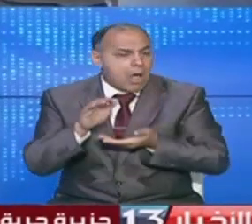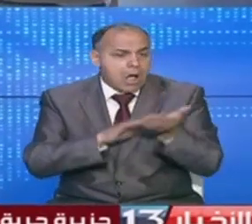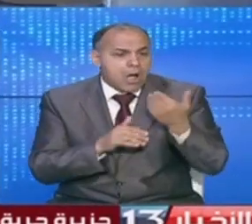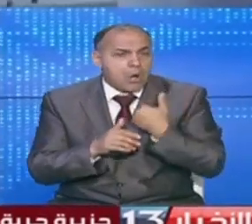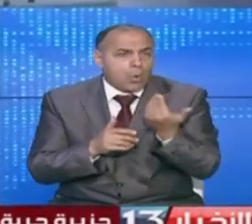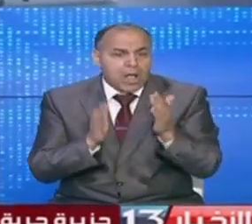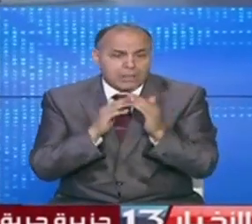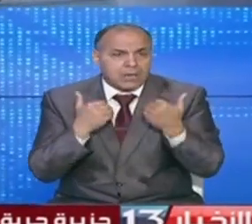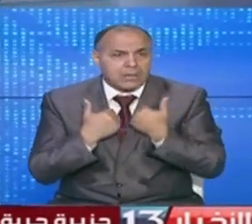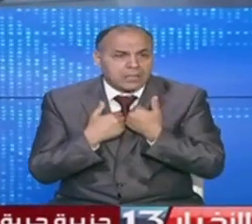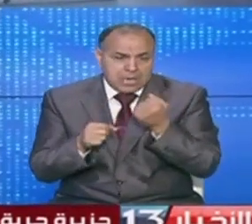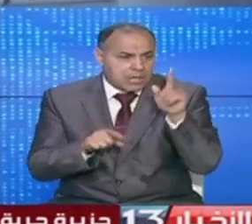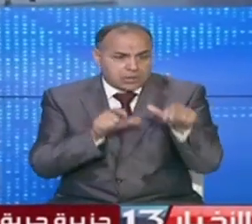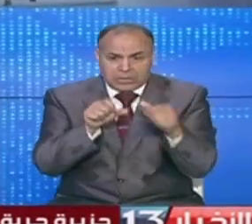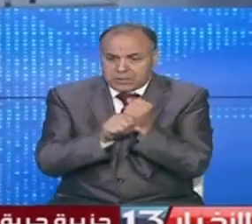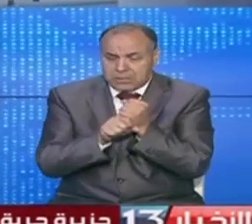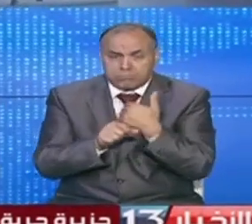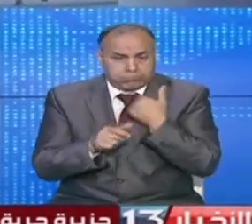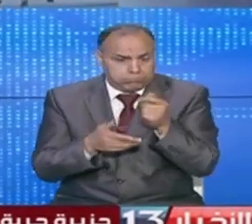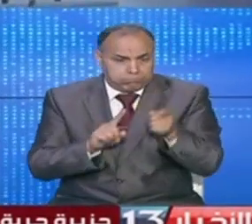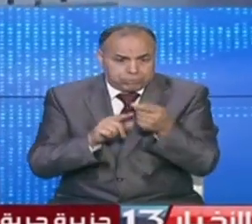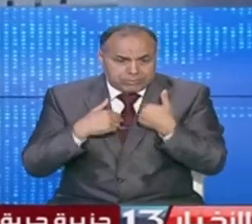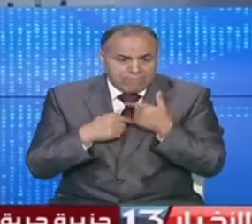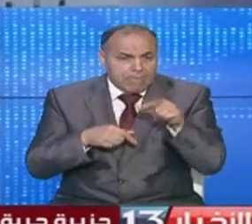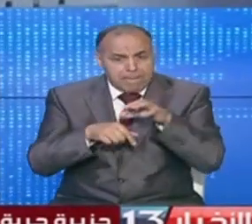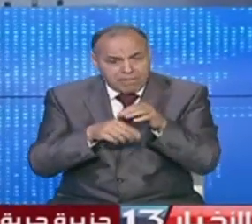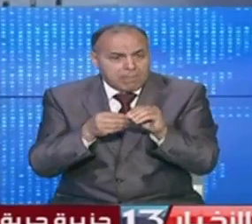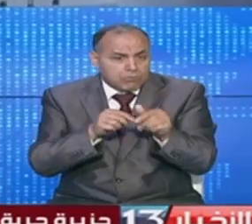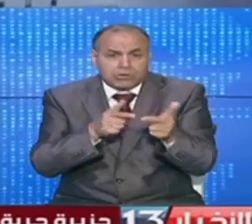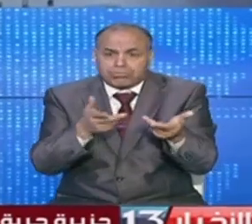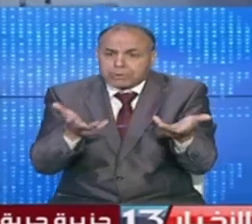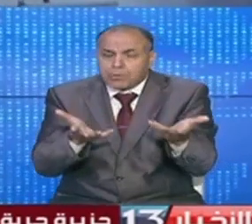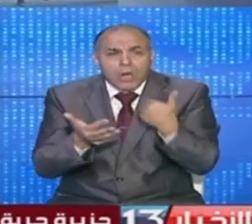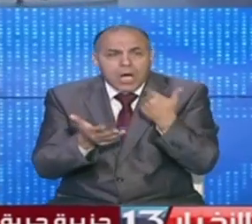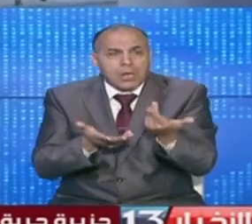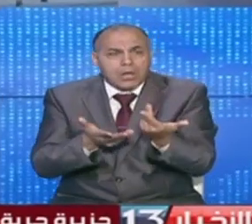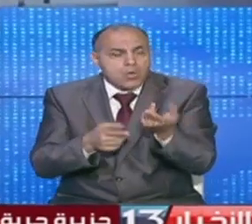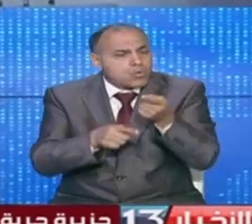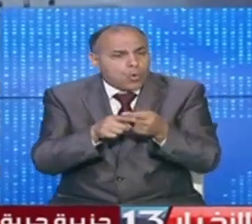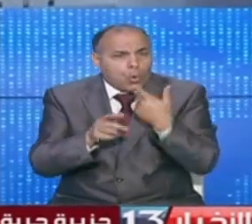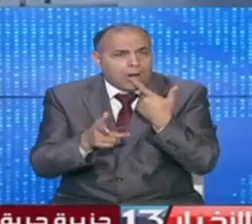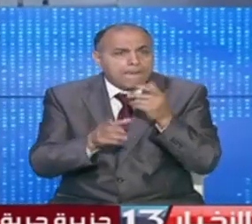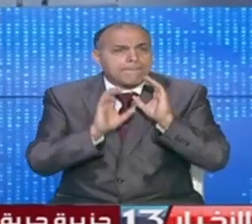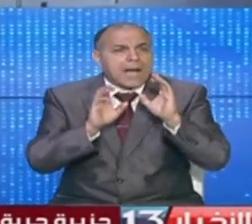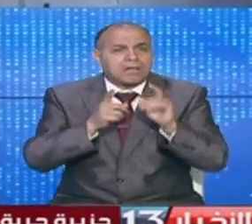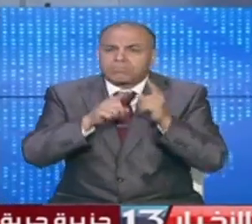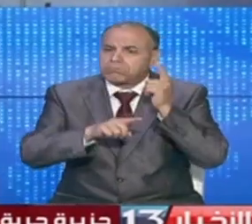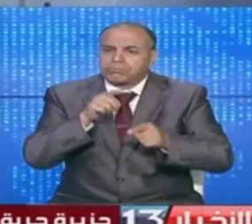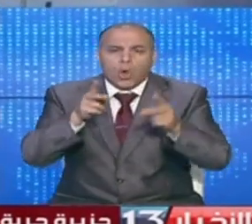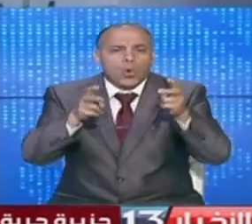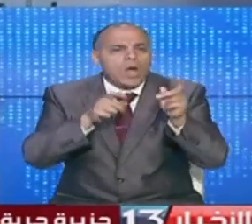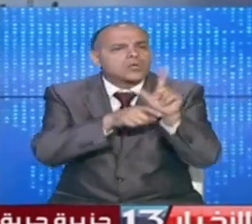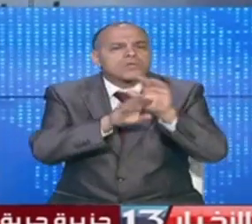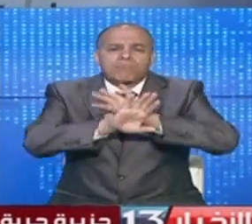عاد لداري. ناس تخدم على روحها، ناس عندها مصالح، ناس عندها شكون مريض، ناس عندها كذا، ناس عندها كذا. اليوم تجي تقول نجيو للمحطه يقول لك ما فماش